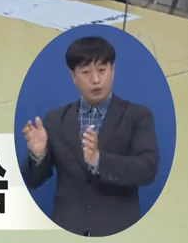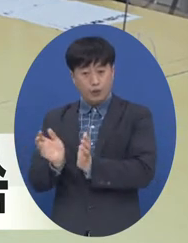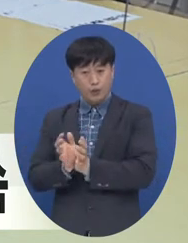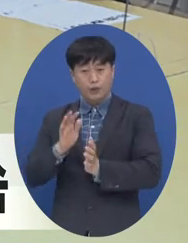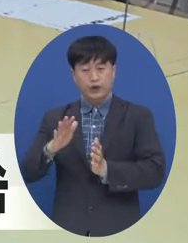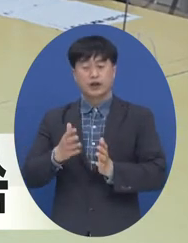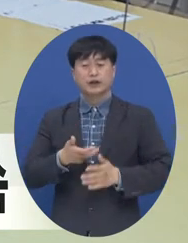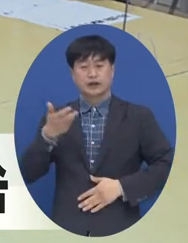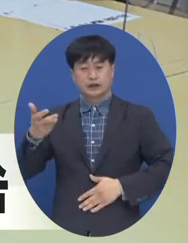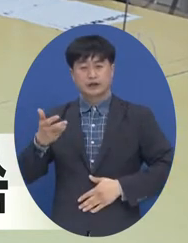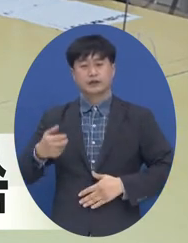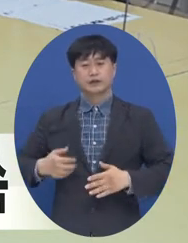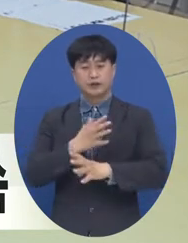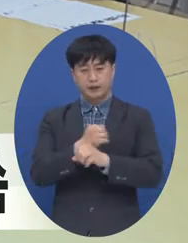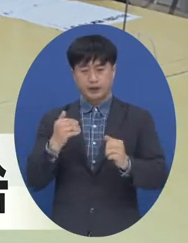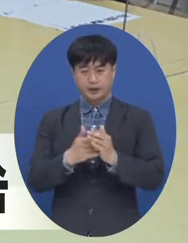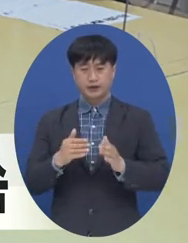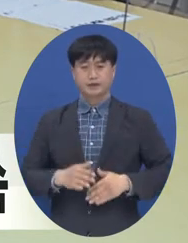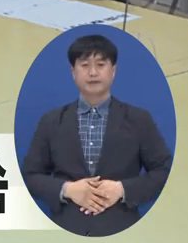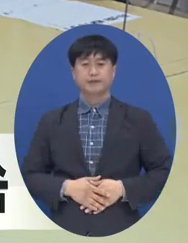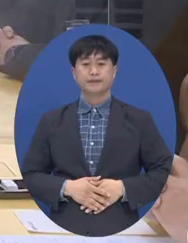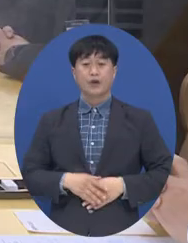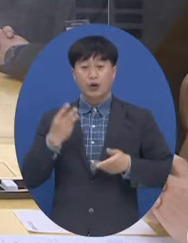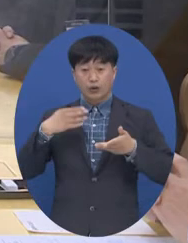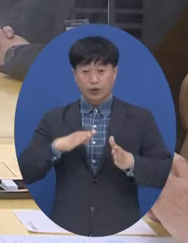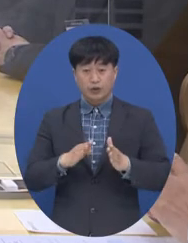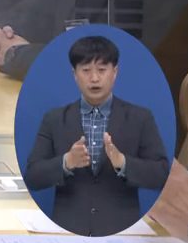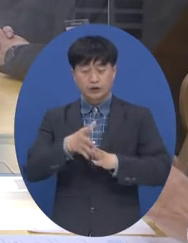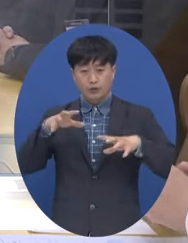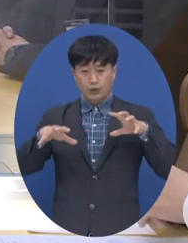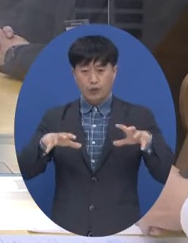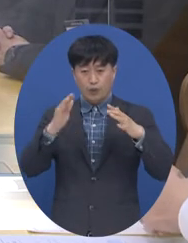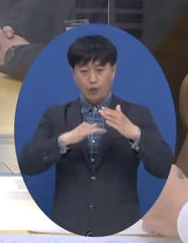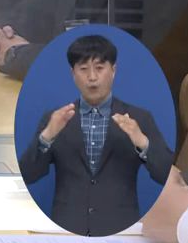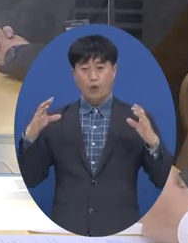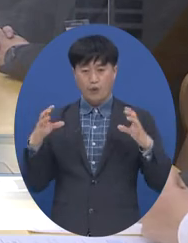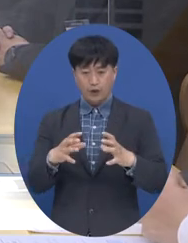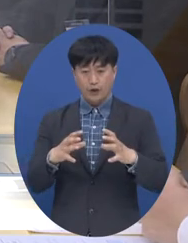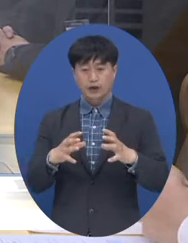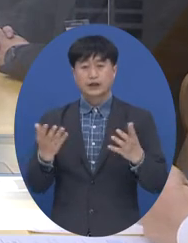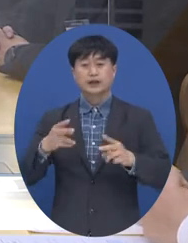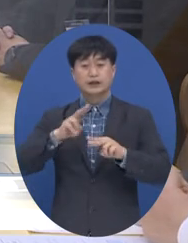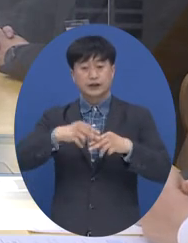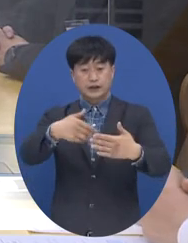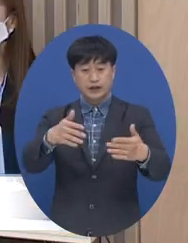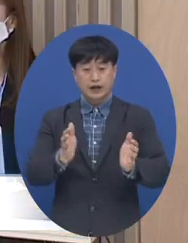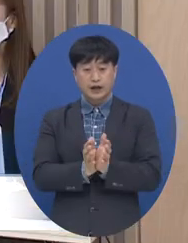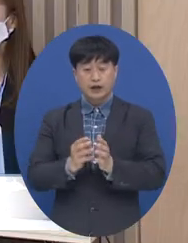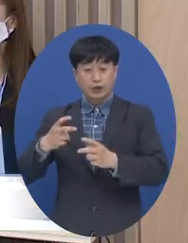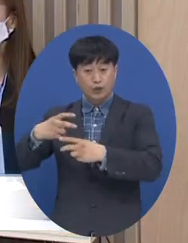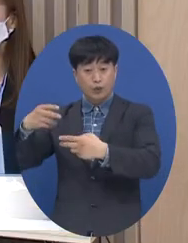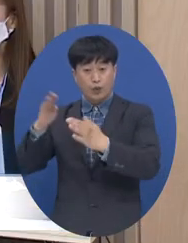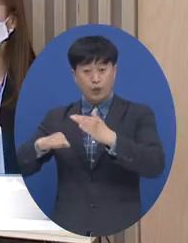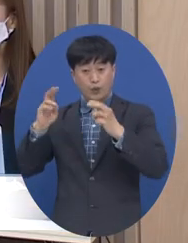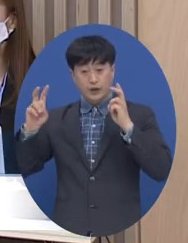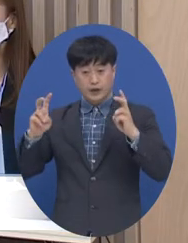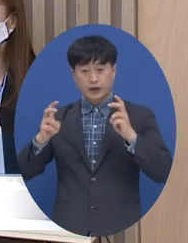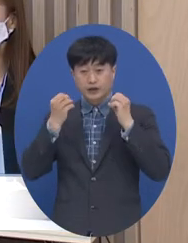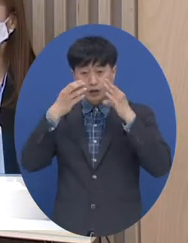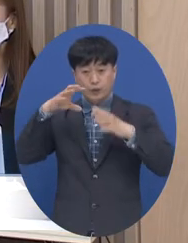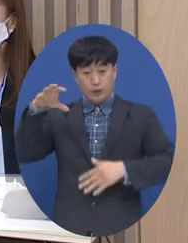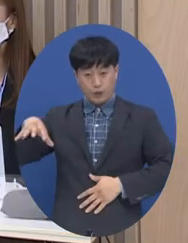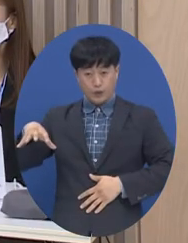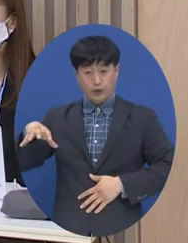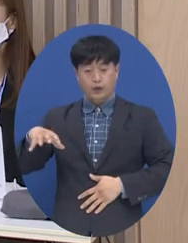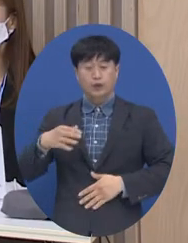경제의 주 tv 김태 입니다 경기도가 시군 공모를 통해 경기도 일자리 재단과 경기 교통 공사 의